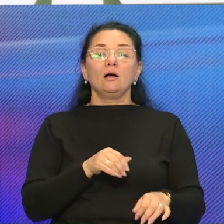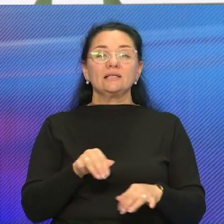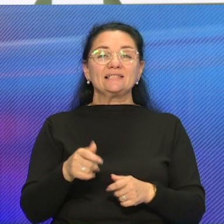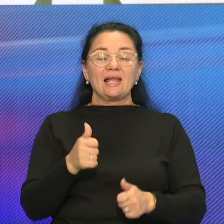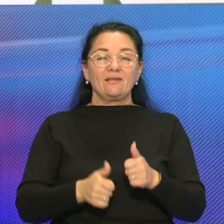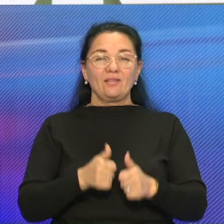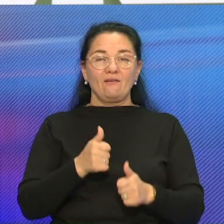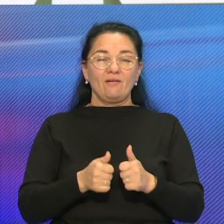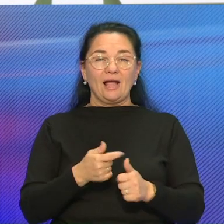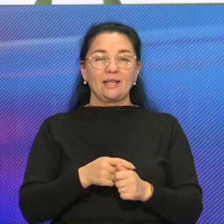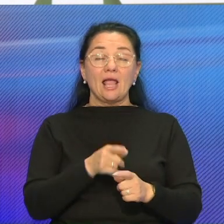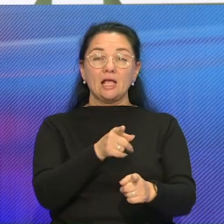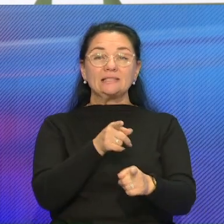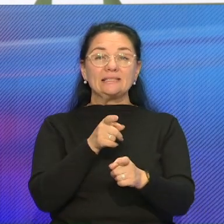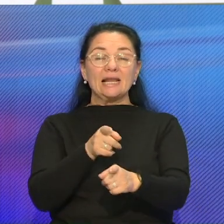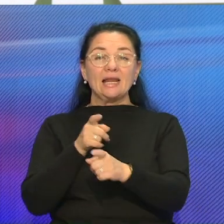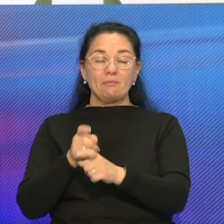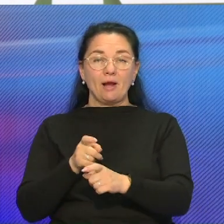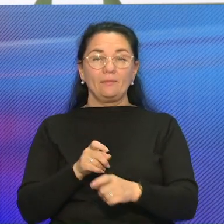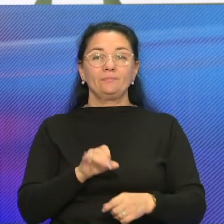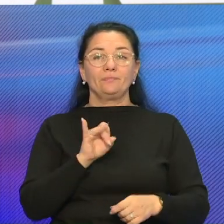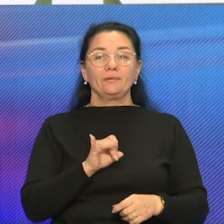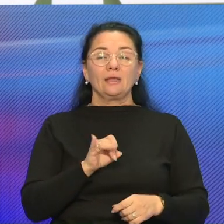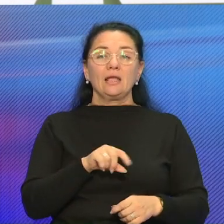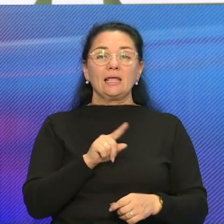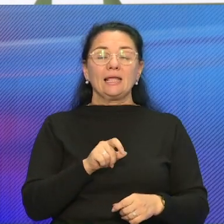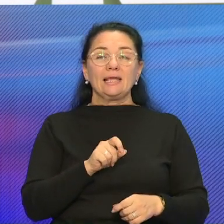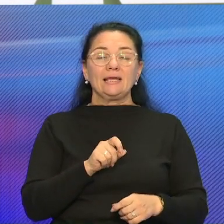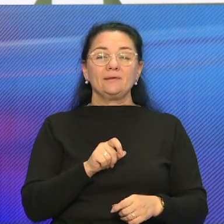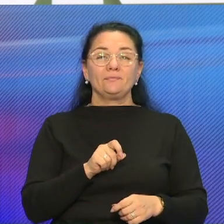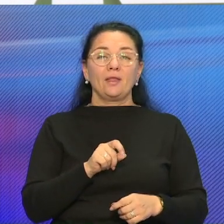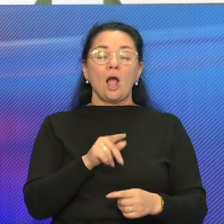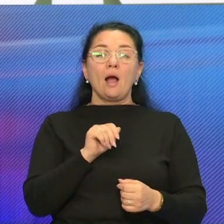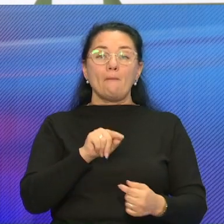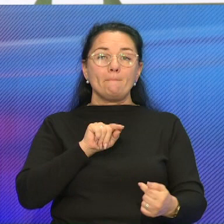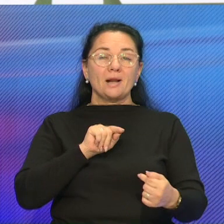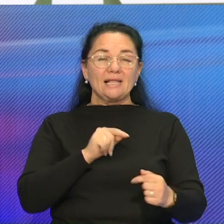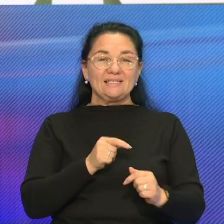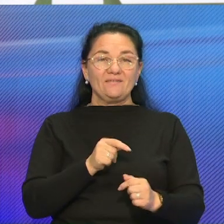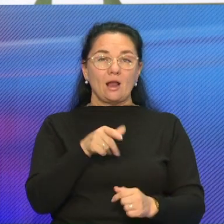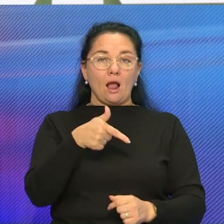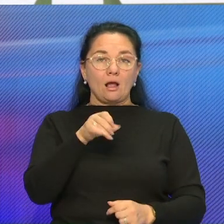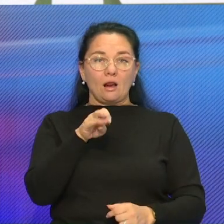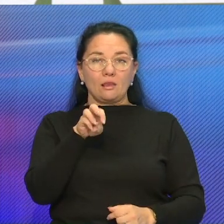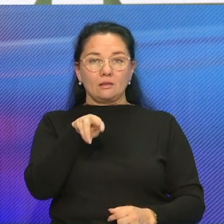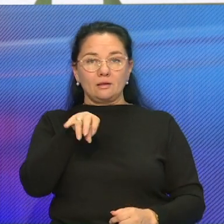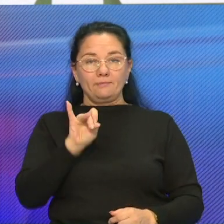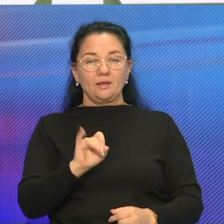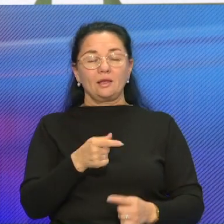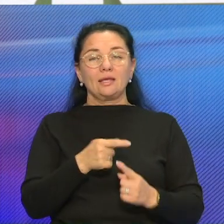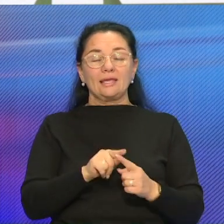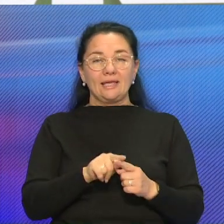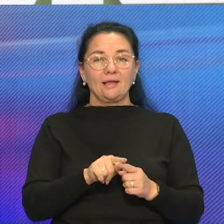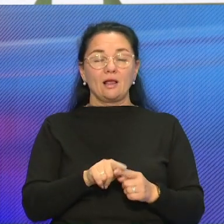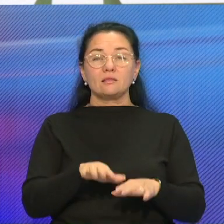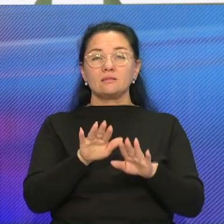из пневматического оружия и из поражения силы противника гранатами, и ориентирование